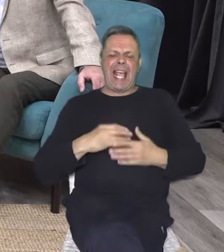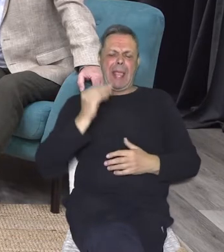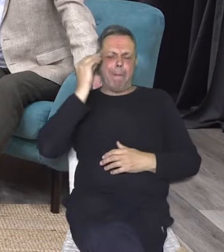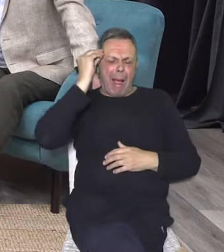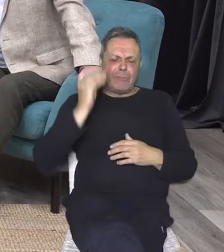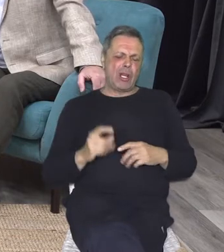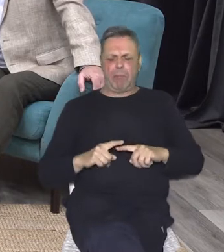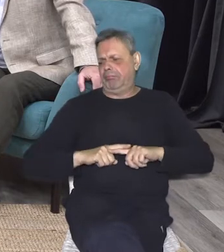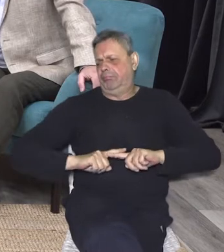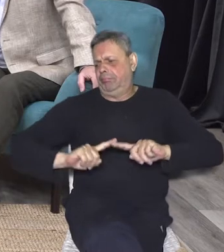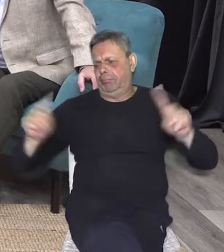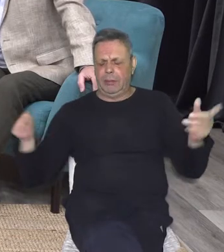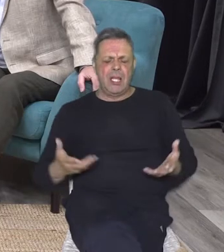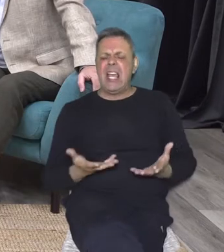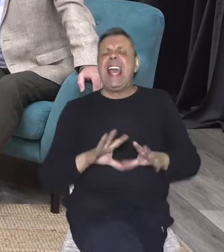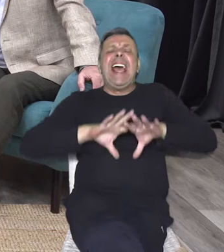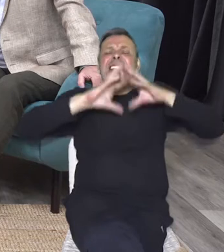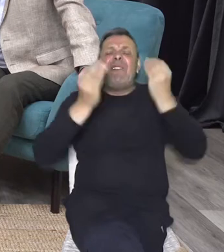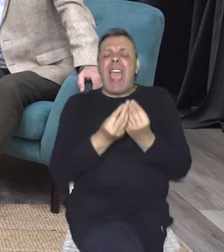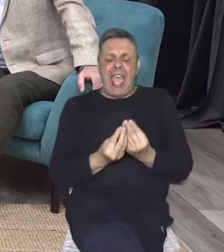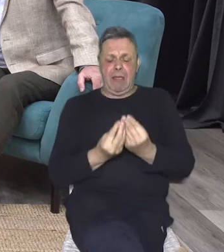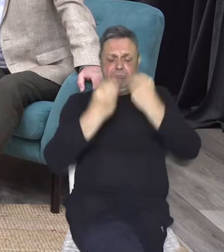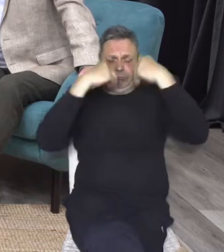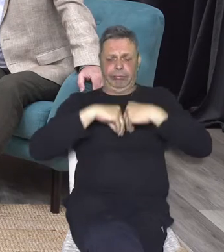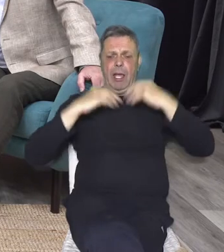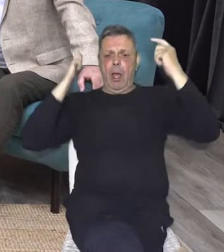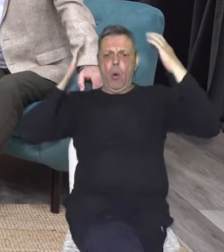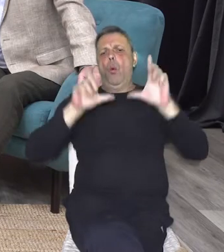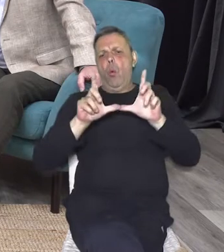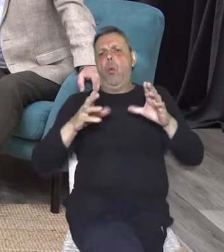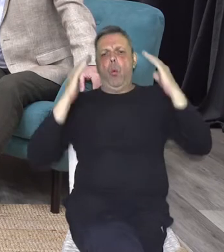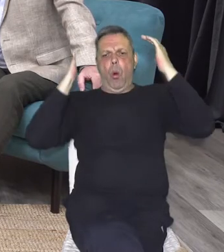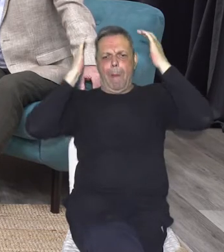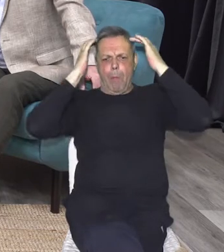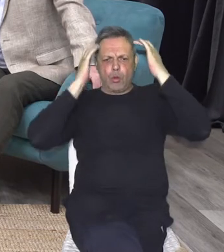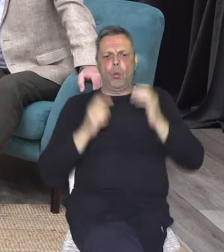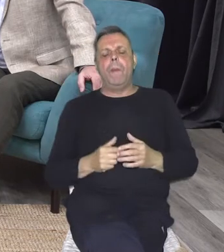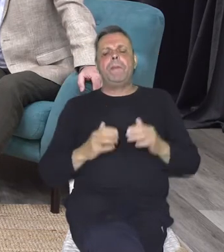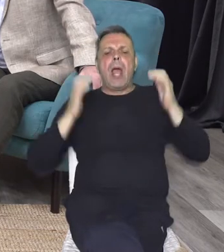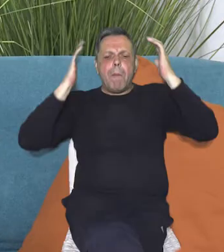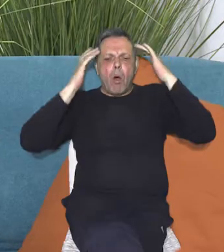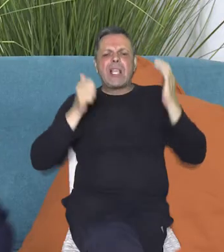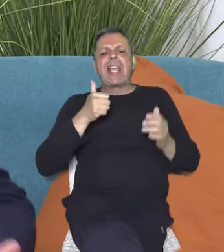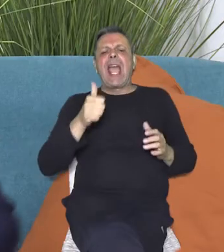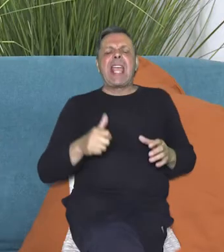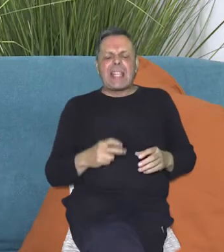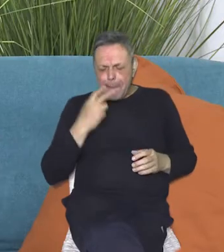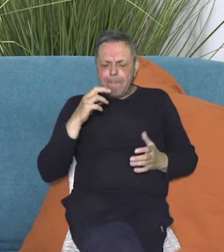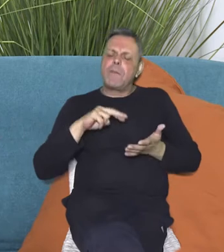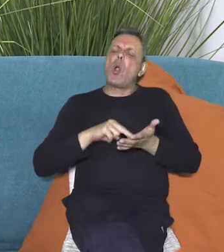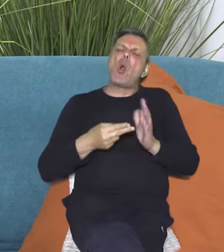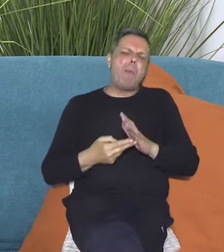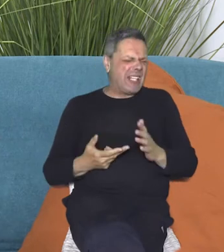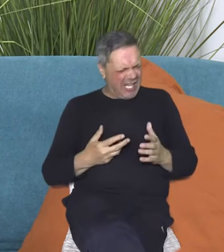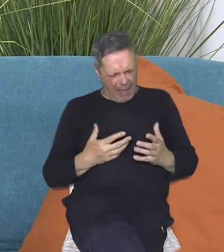disanje, pamćenje, pa mislim, dakle, sve praktički nalozi za sve aktivnosti idu iz mozga. I on je jedan tako